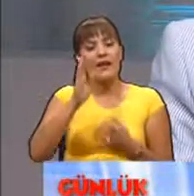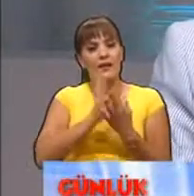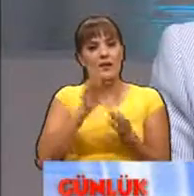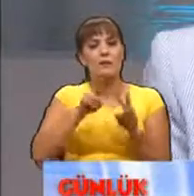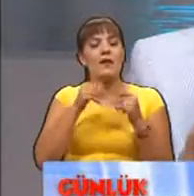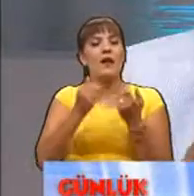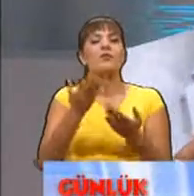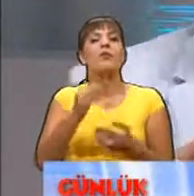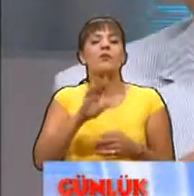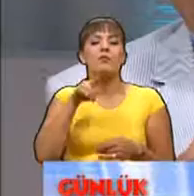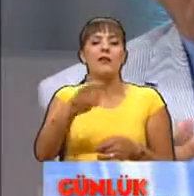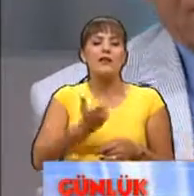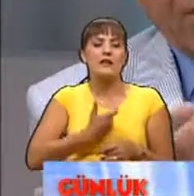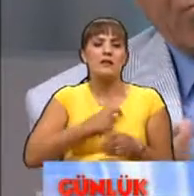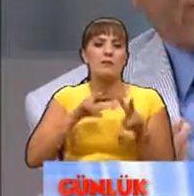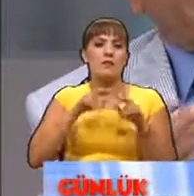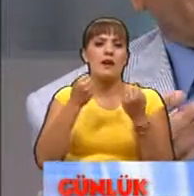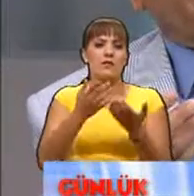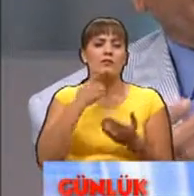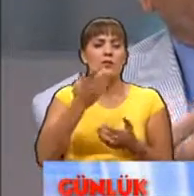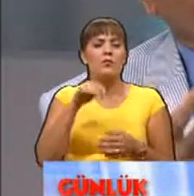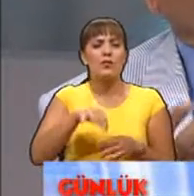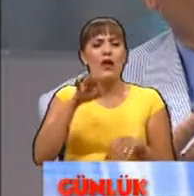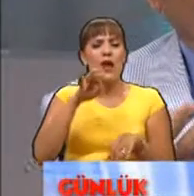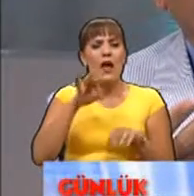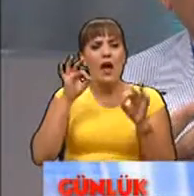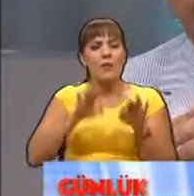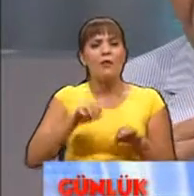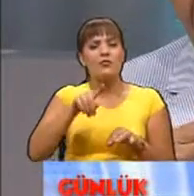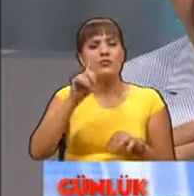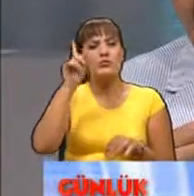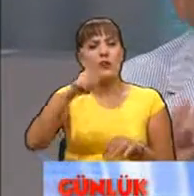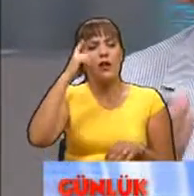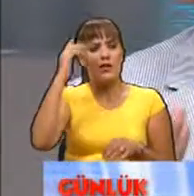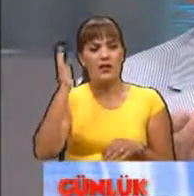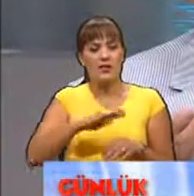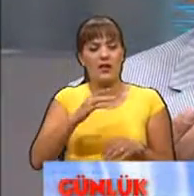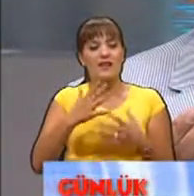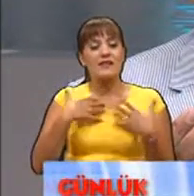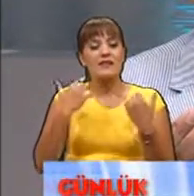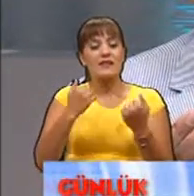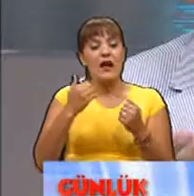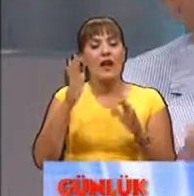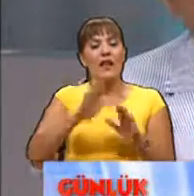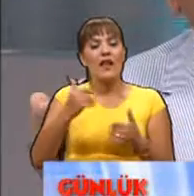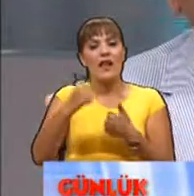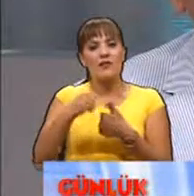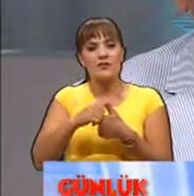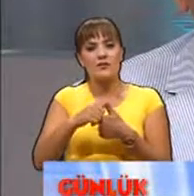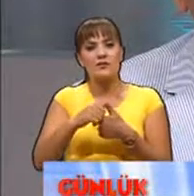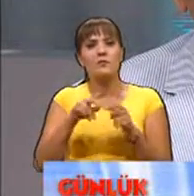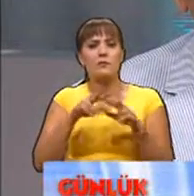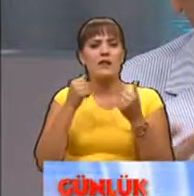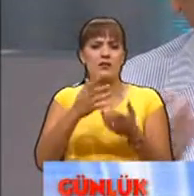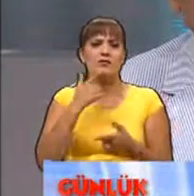zümreler mirasçı olamıyor. Bunlara evet. Yasal mirasçı diyoruz. Hı hı. Tabii burada hemen şu soru akla geliyor. Sağ kalan eşin yeri nereye? Sağ kalan